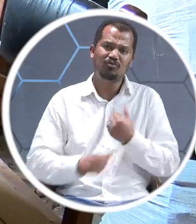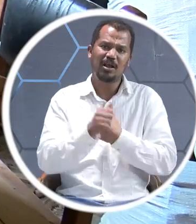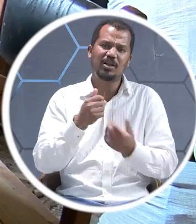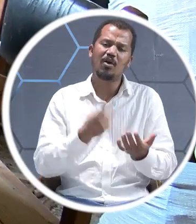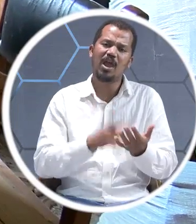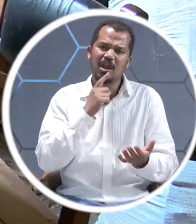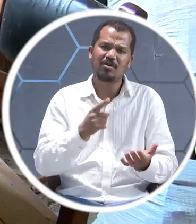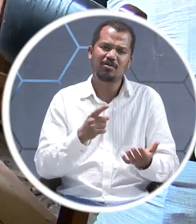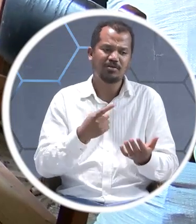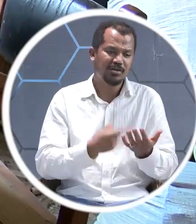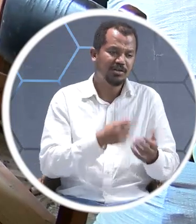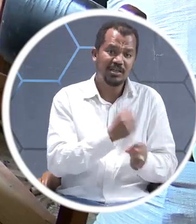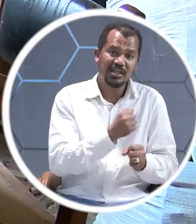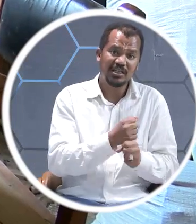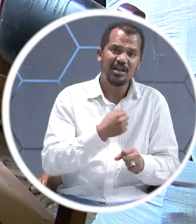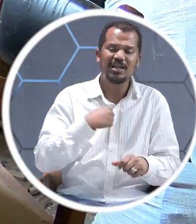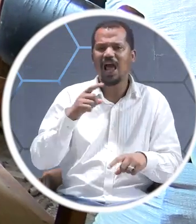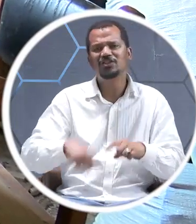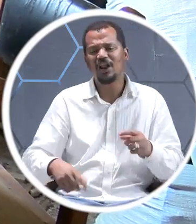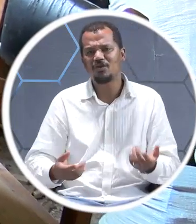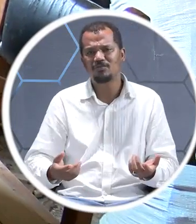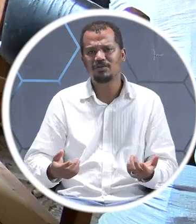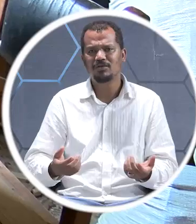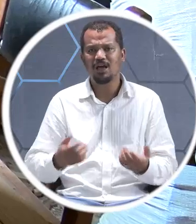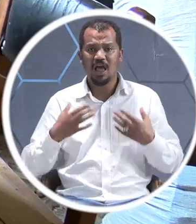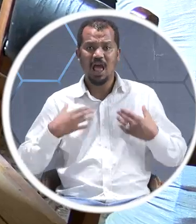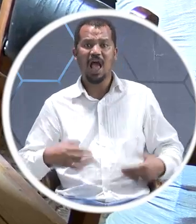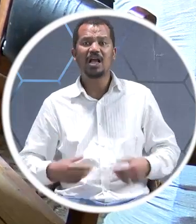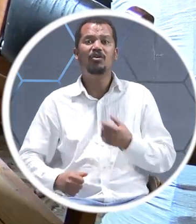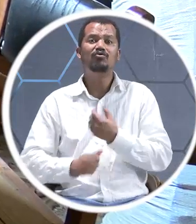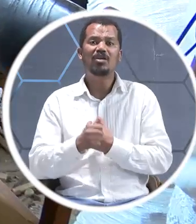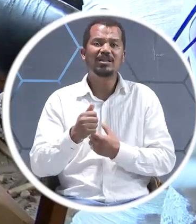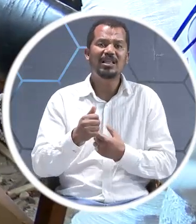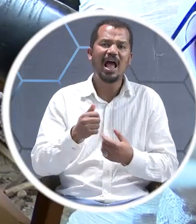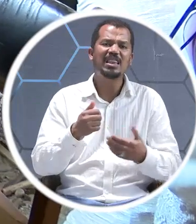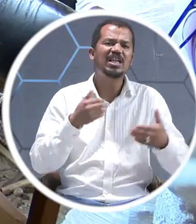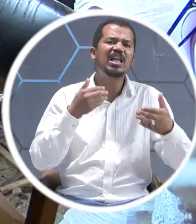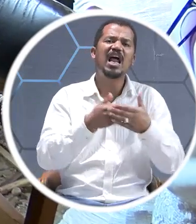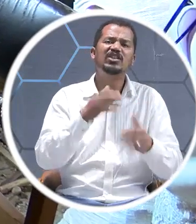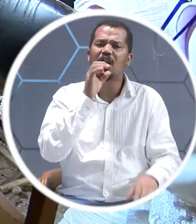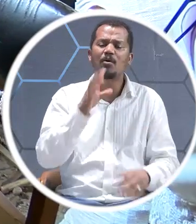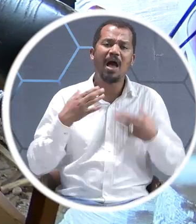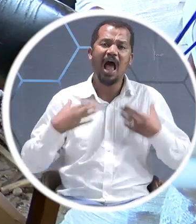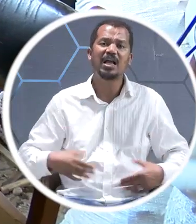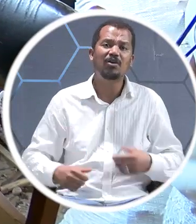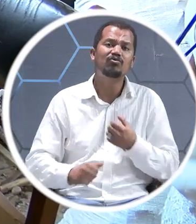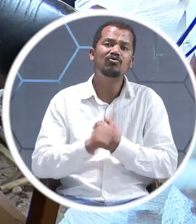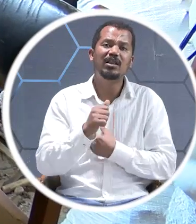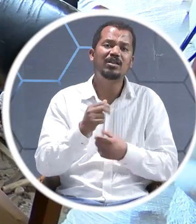أنت نو هنا زم يسران عندهم مالشلون، أكل غداتنيا كلش، هذا راشلون ما أكل غداتنيا